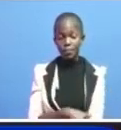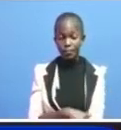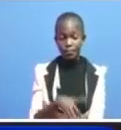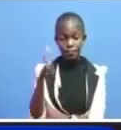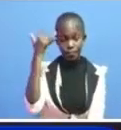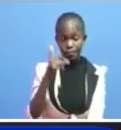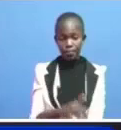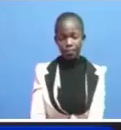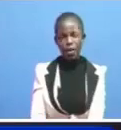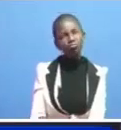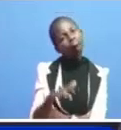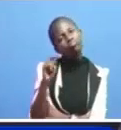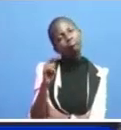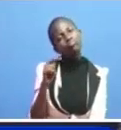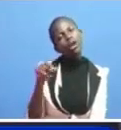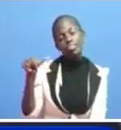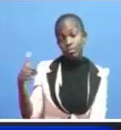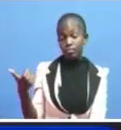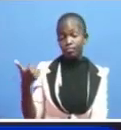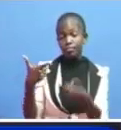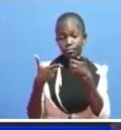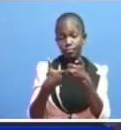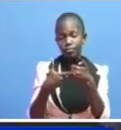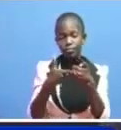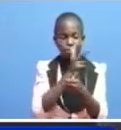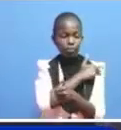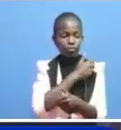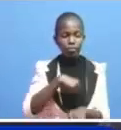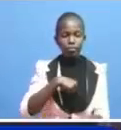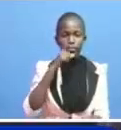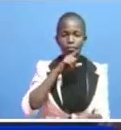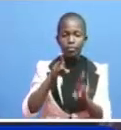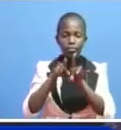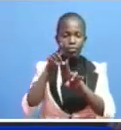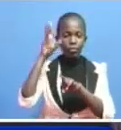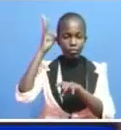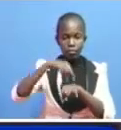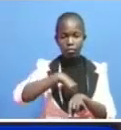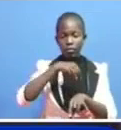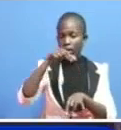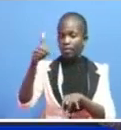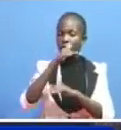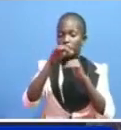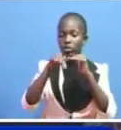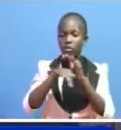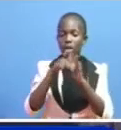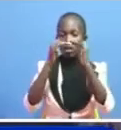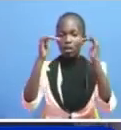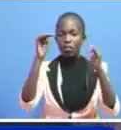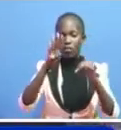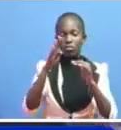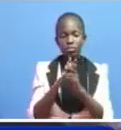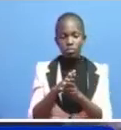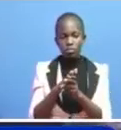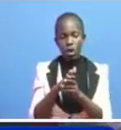Nundu nitutembelea te sivitali ingi. Tandatu. Na nitu utembelea ila ingi sionde, siya level 4,